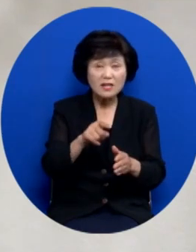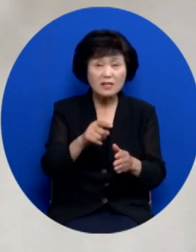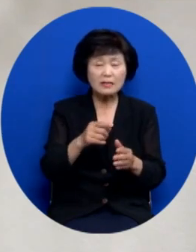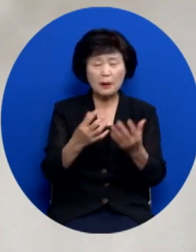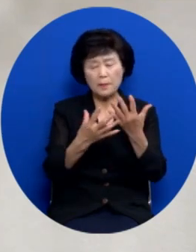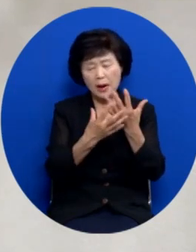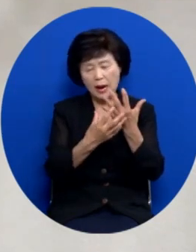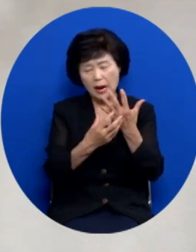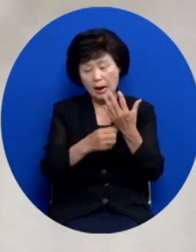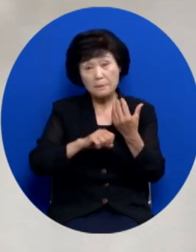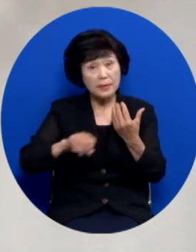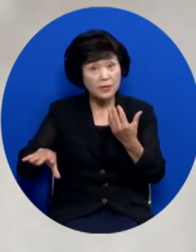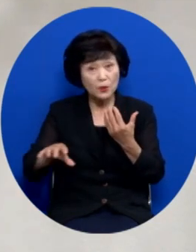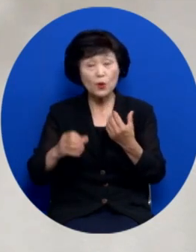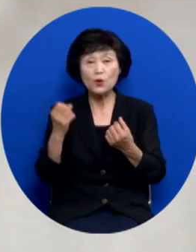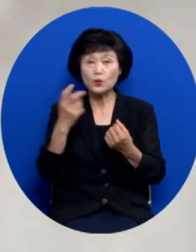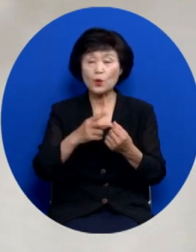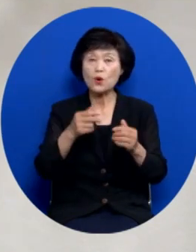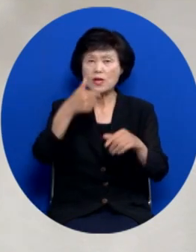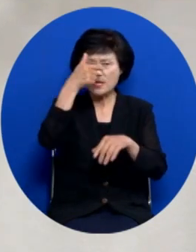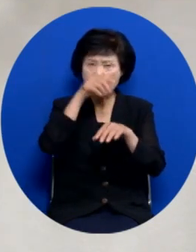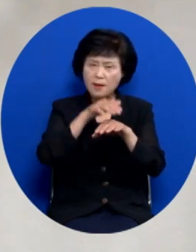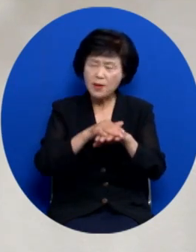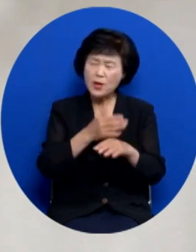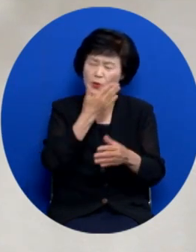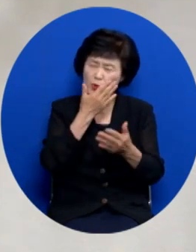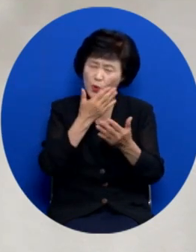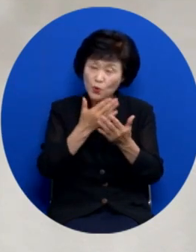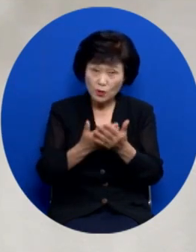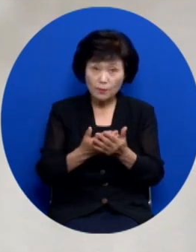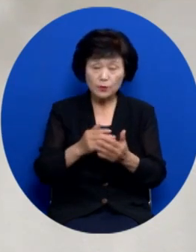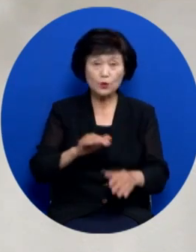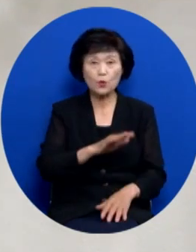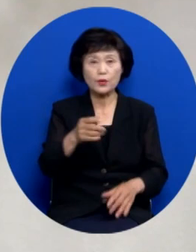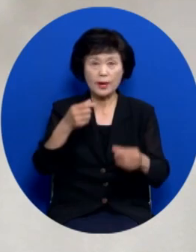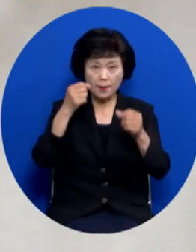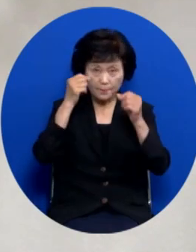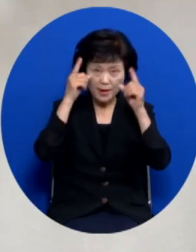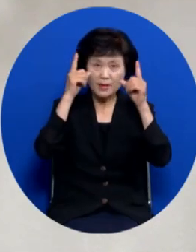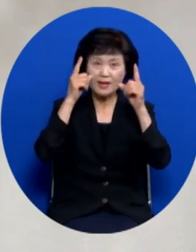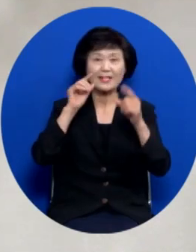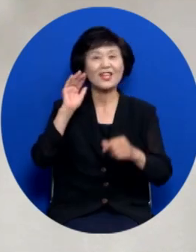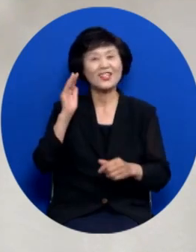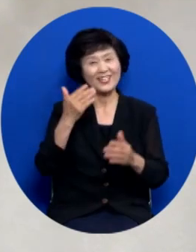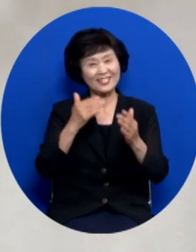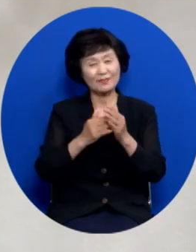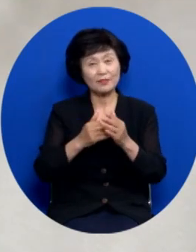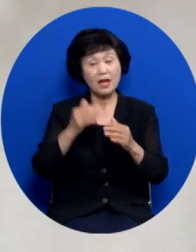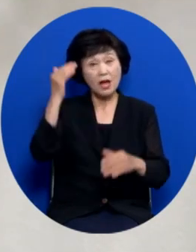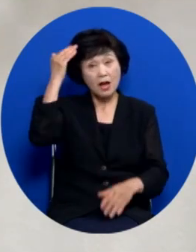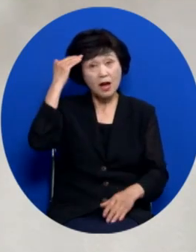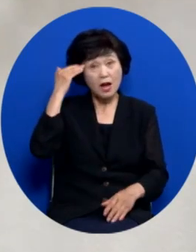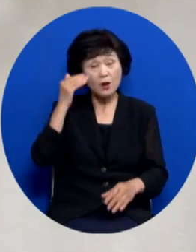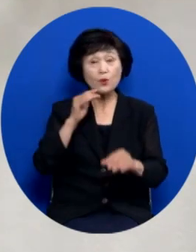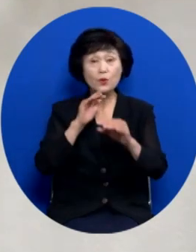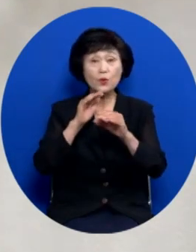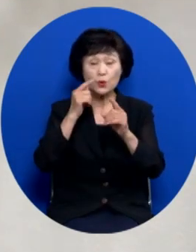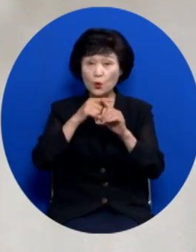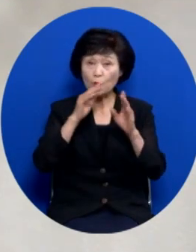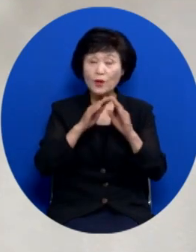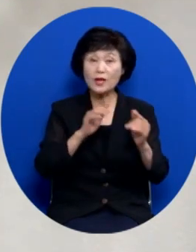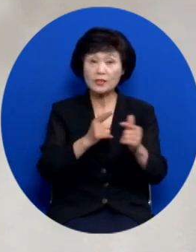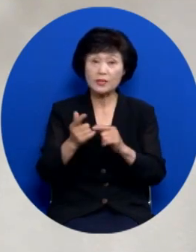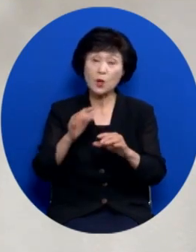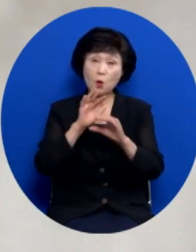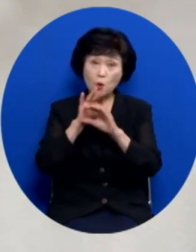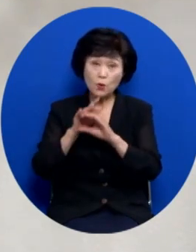걸러내고 그러면서 예배의 소중함도 알게 됐지 않았습니까? 한국교회가 이 코로나를 통해서 배운 경험은